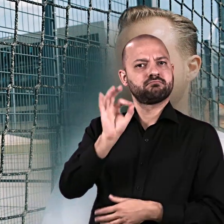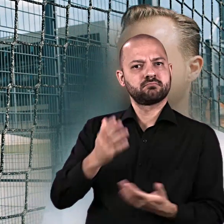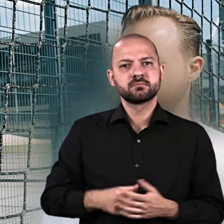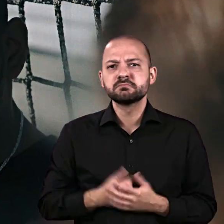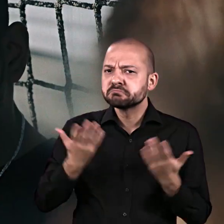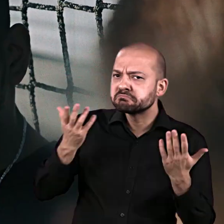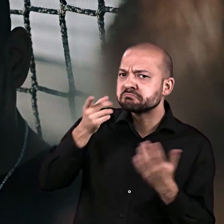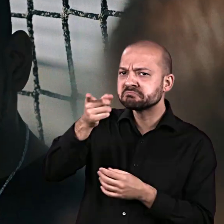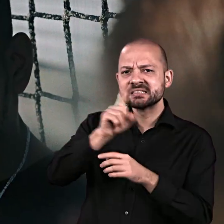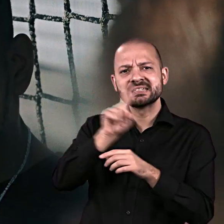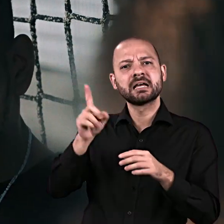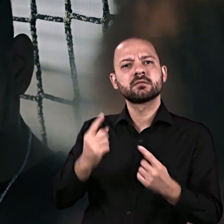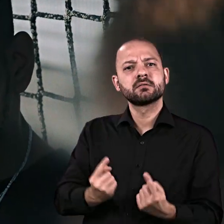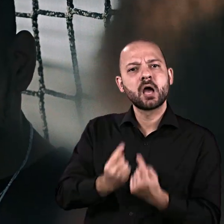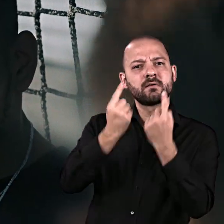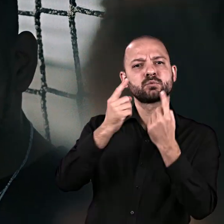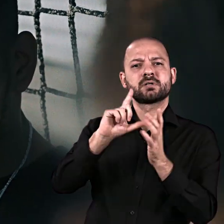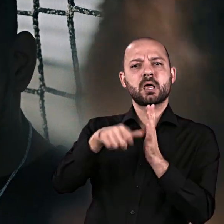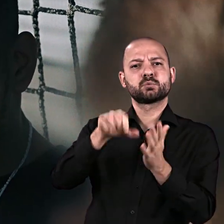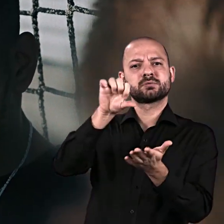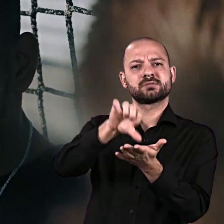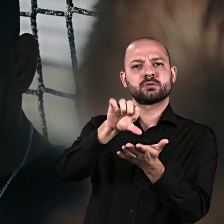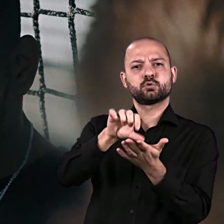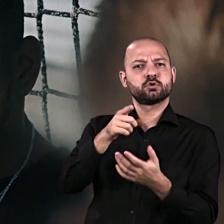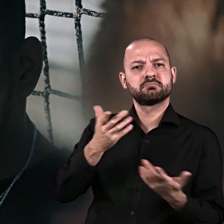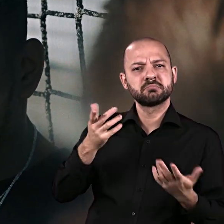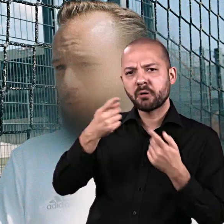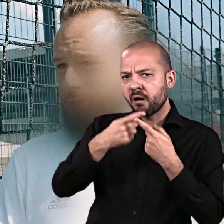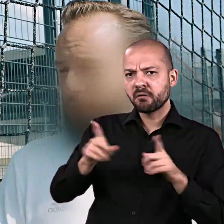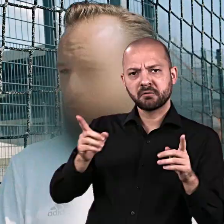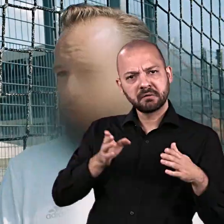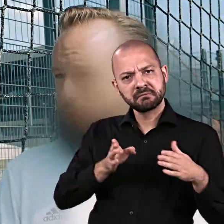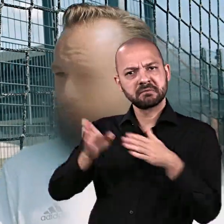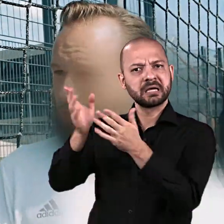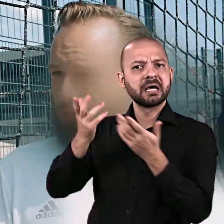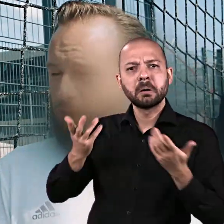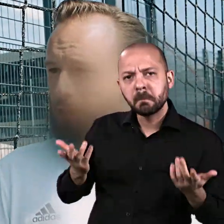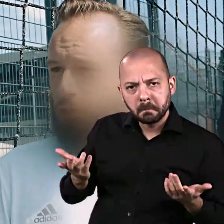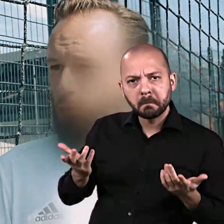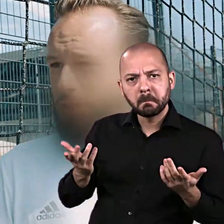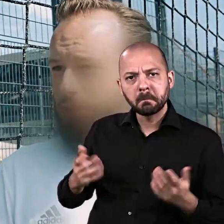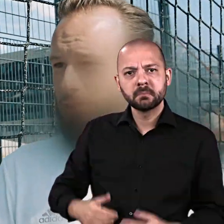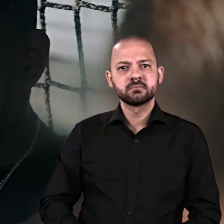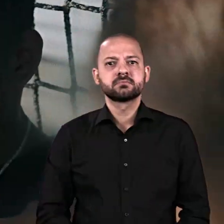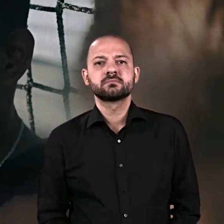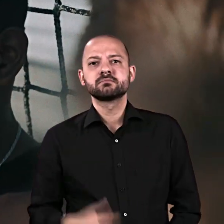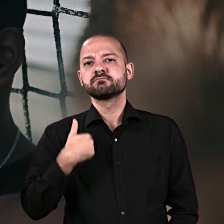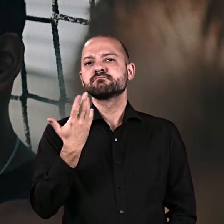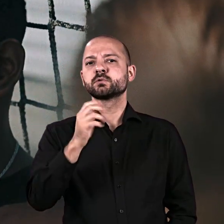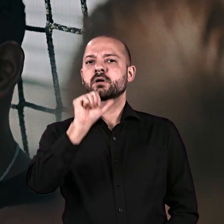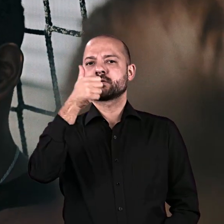für dich ist? Dass du zum Beispiel nichts als Nachwuchsleistungszentrum gemacht hast und einen anderen Weg gesucht hast?